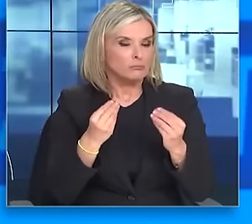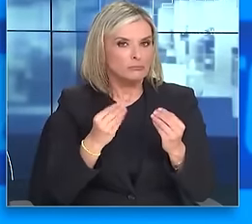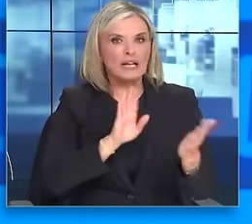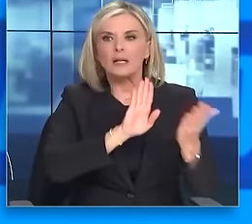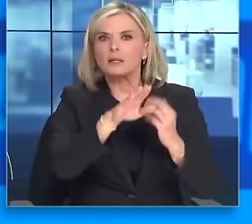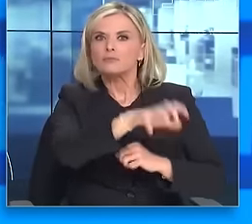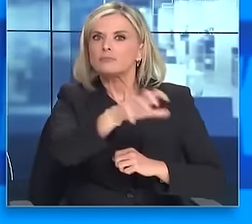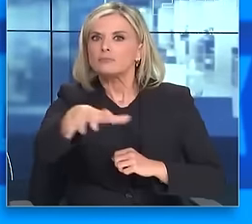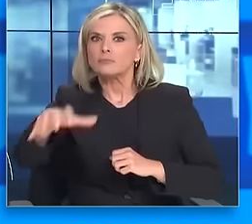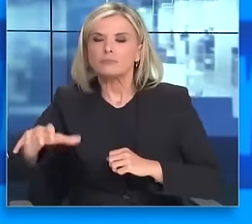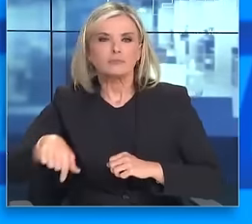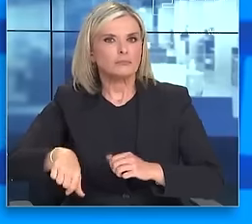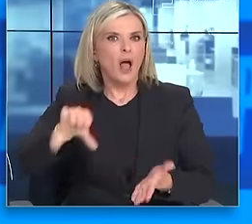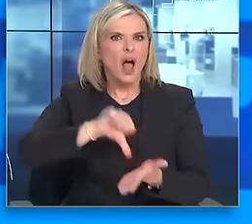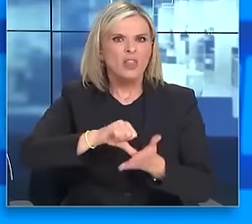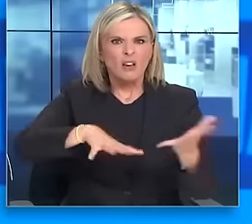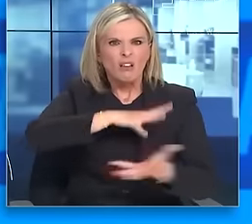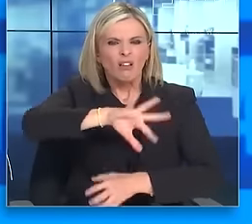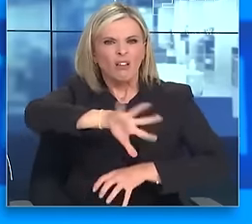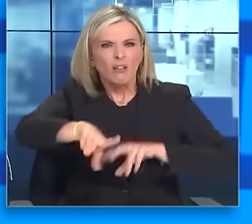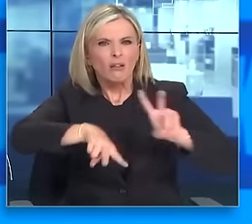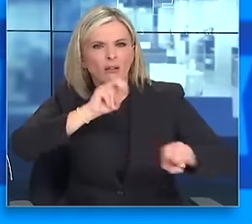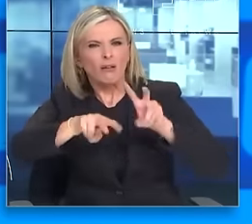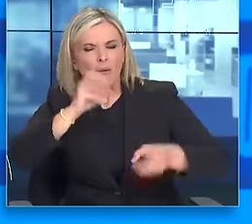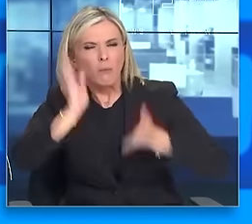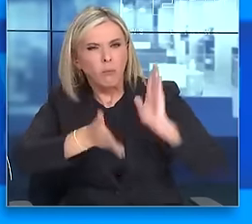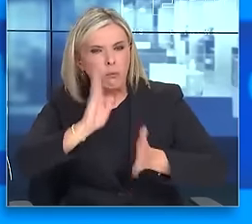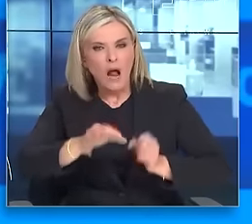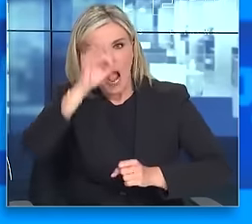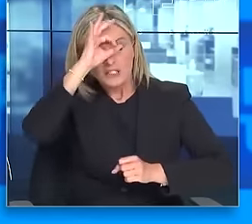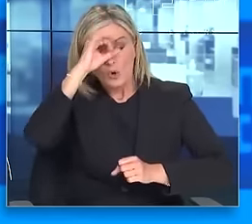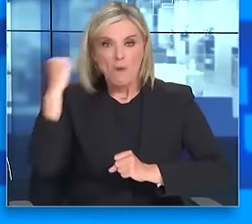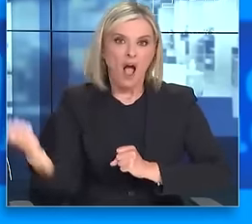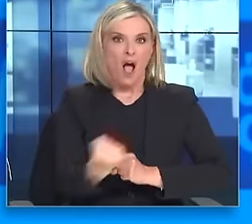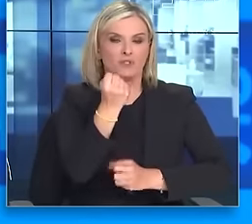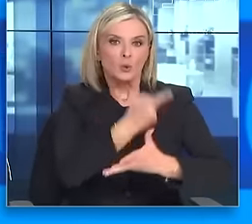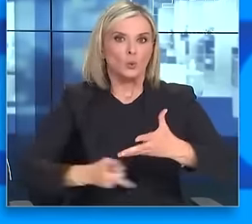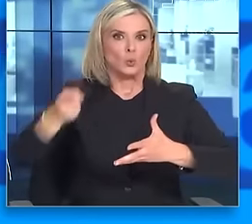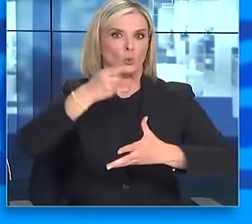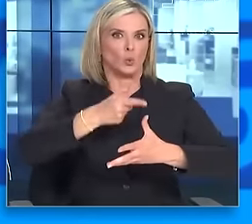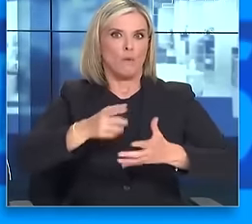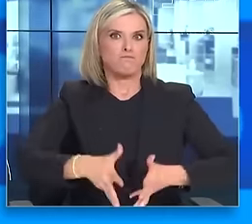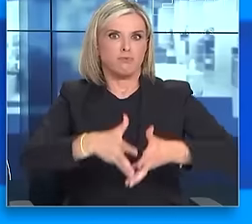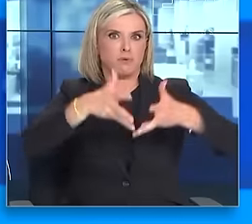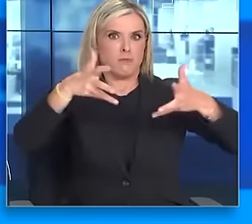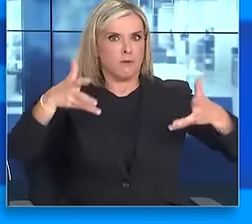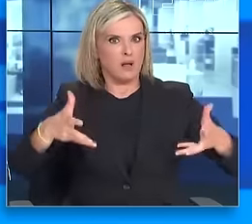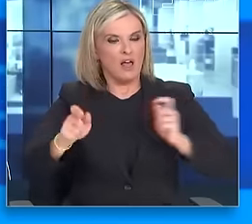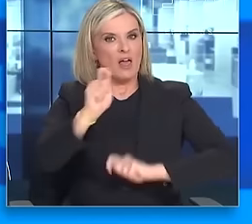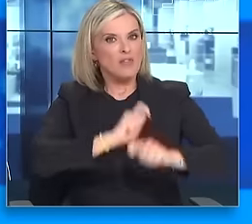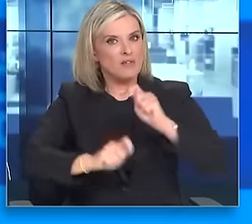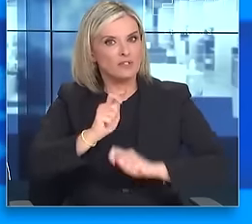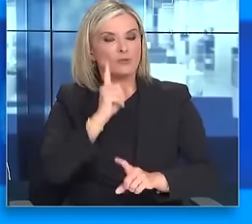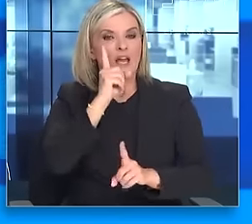της Αθήνας με έντονη εφηβική παραβατικότητα. Αυξήσαμε την αστυνόμευση και θα δημιουργήσουμε σύντομα και ένα panic button για